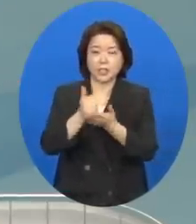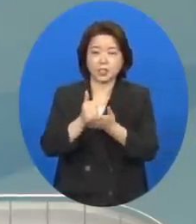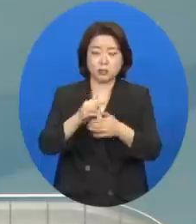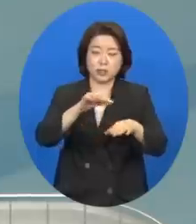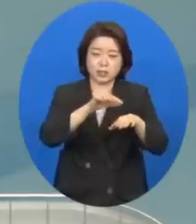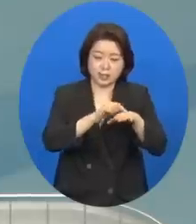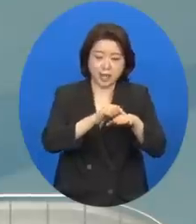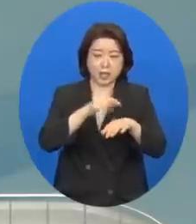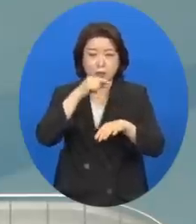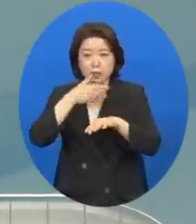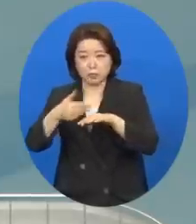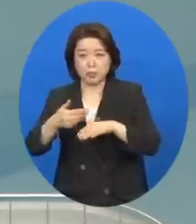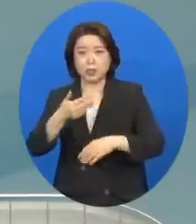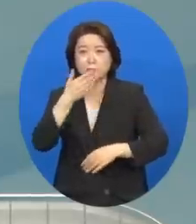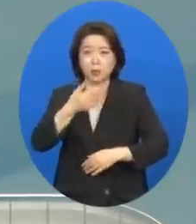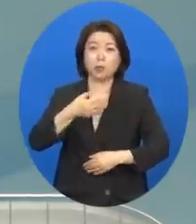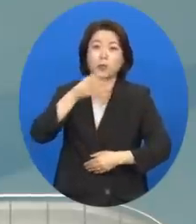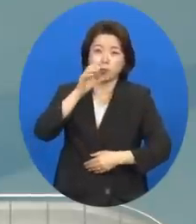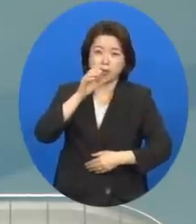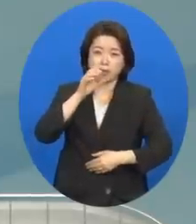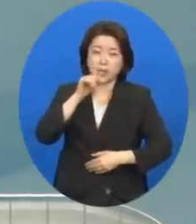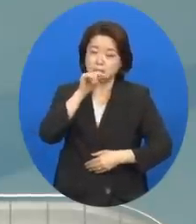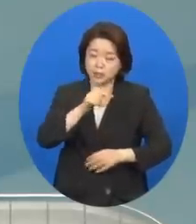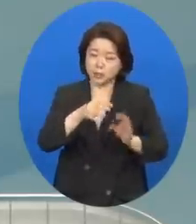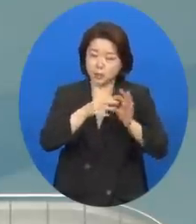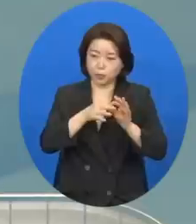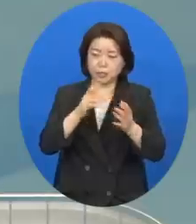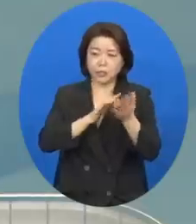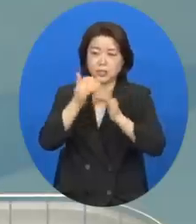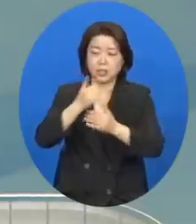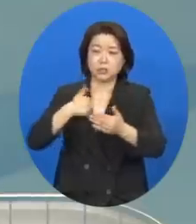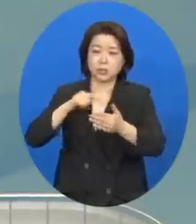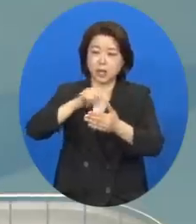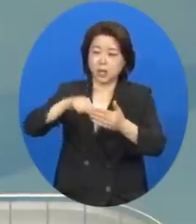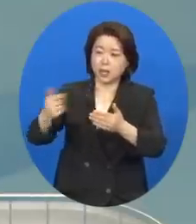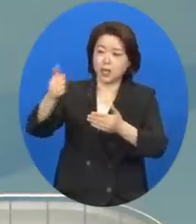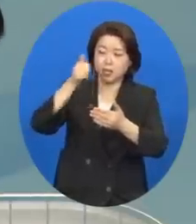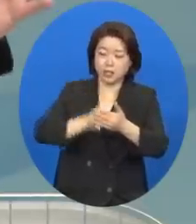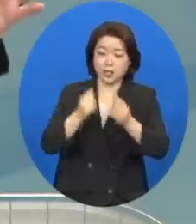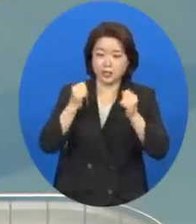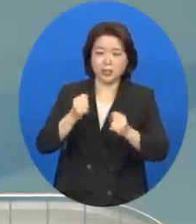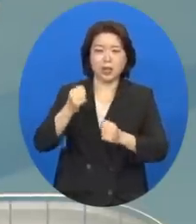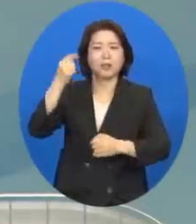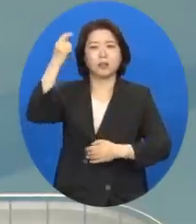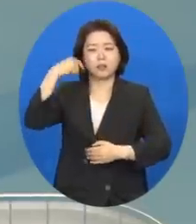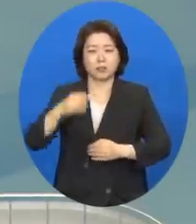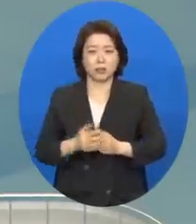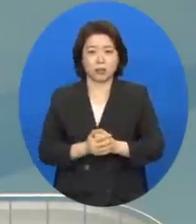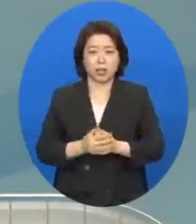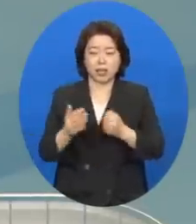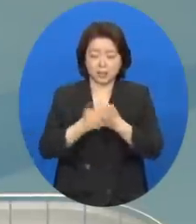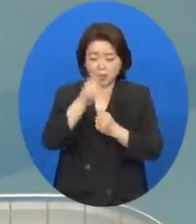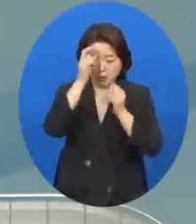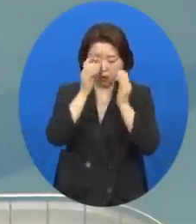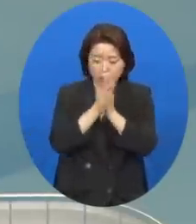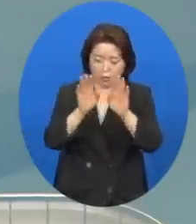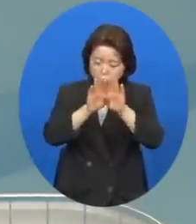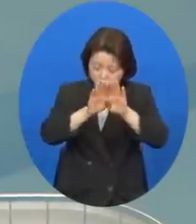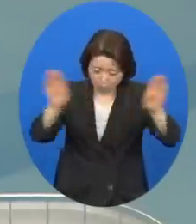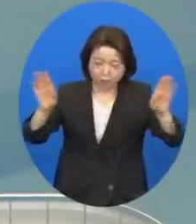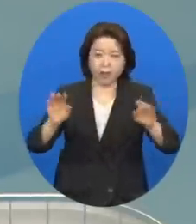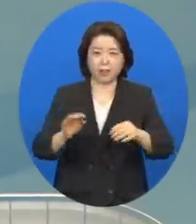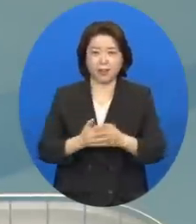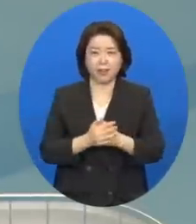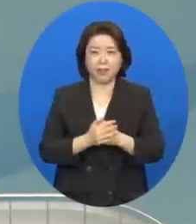마심으로 예수님이 우리 안에 거하신, 그러니까 기도문이 활짝 열려 있는 거예요. 성찬을 받으시는